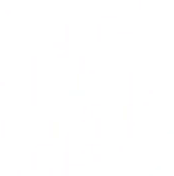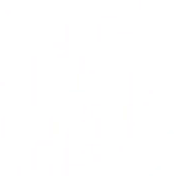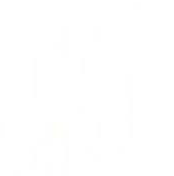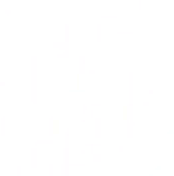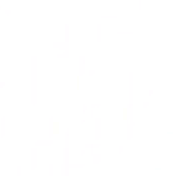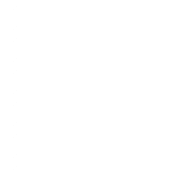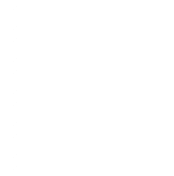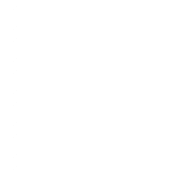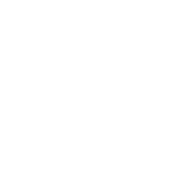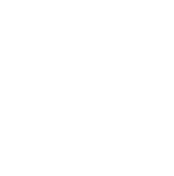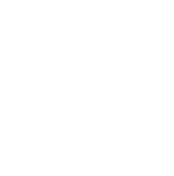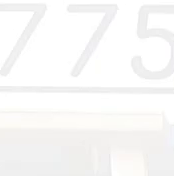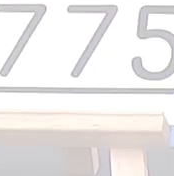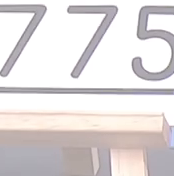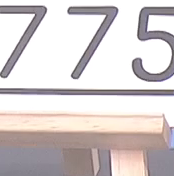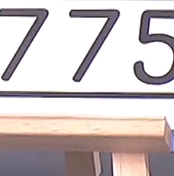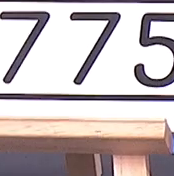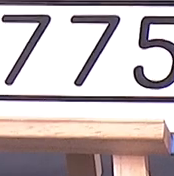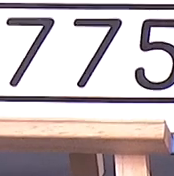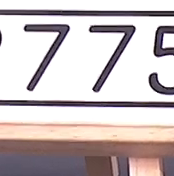TV KPM.